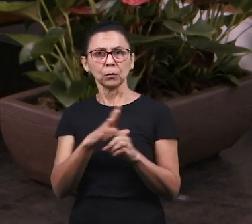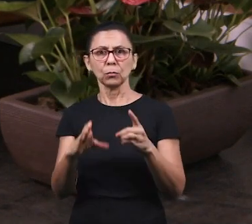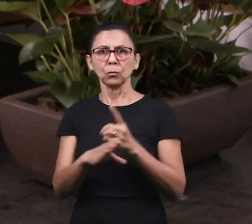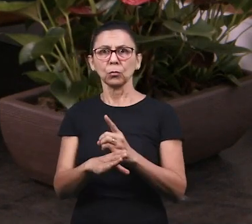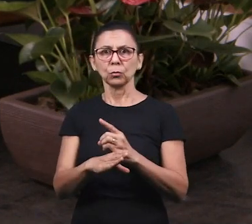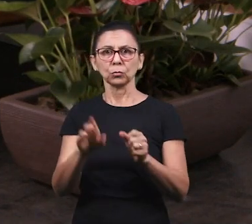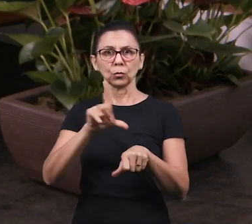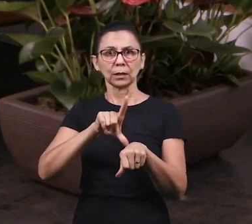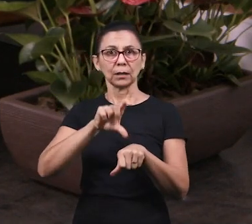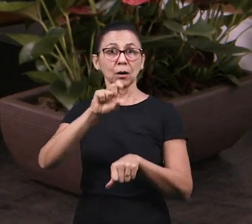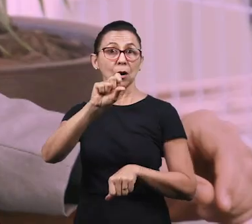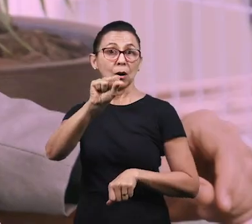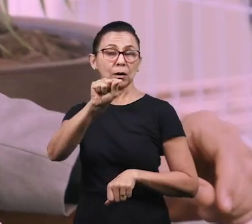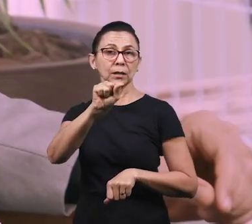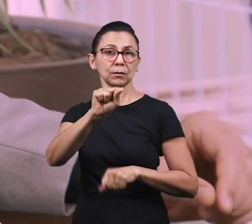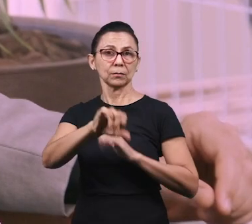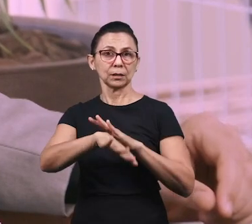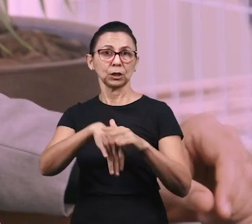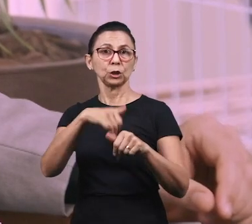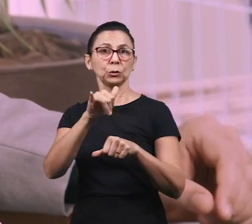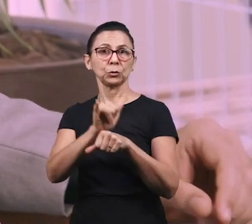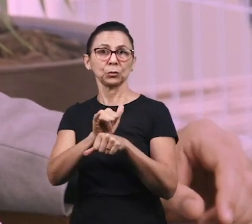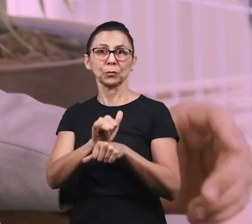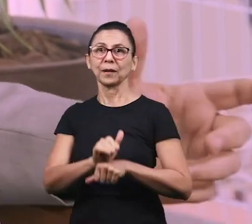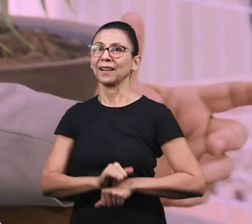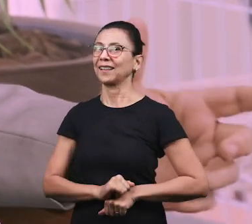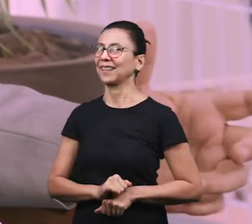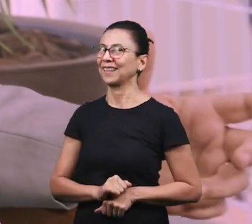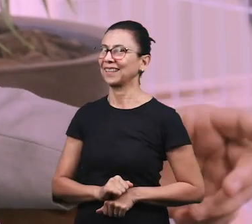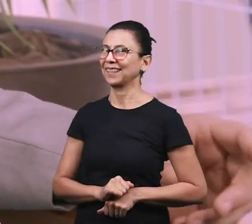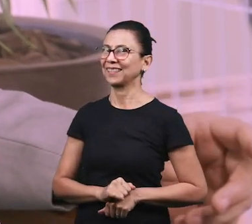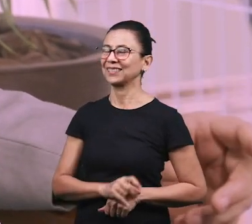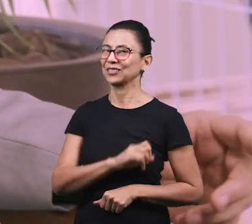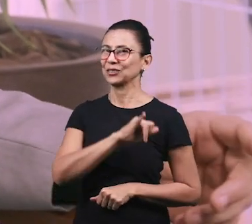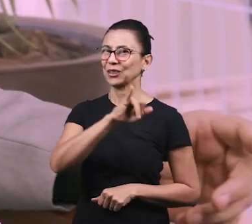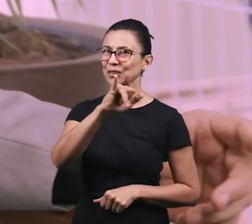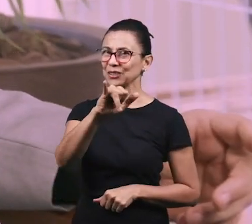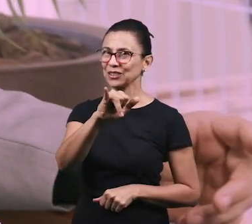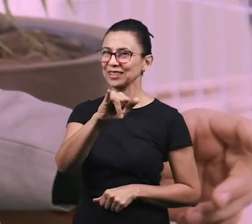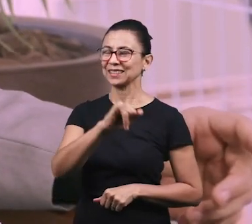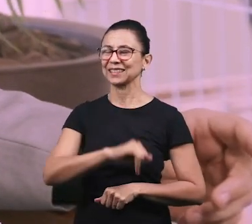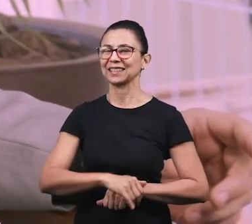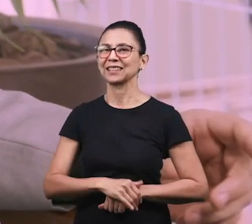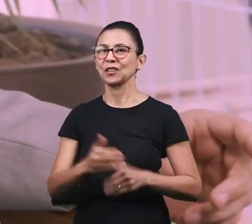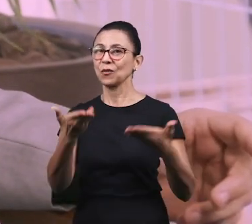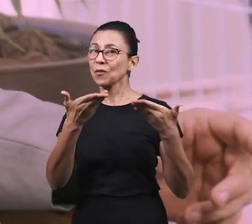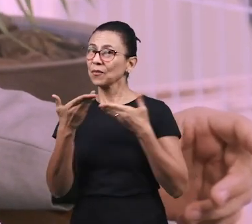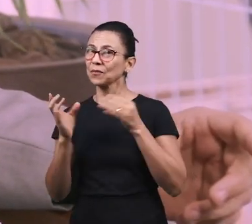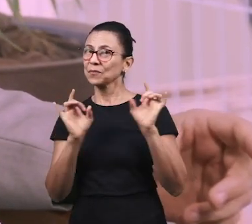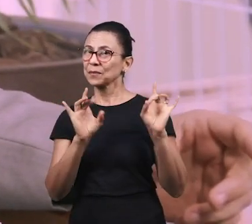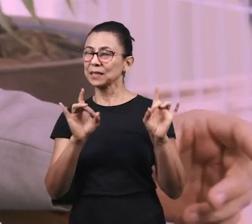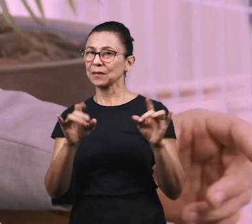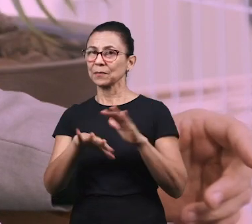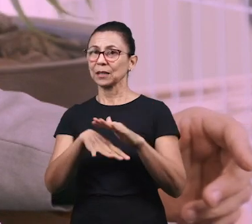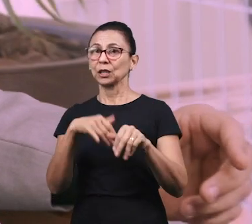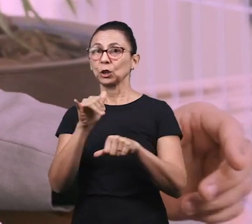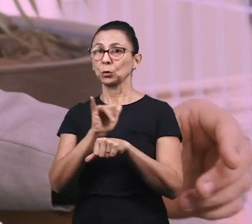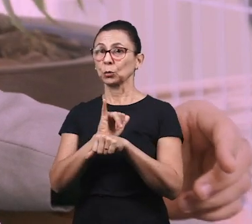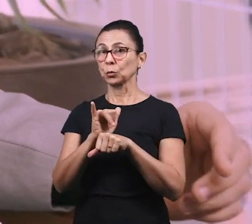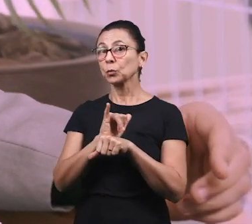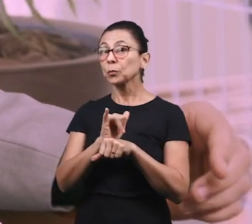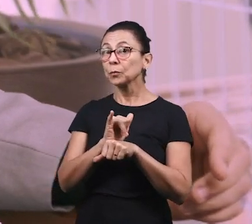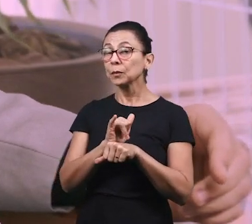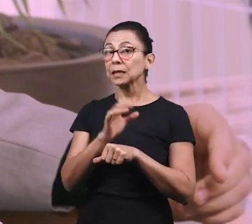laisser d'assister. Et je veux vous donner une nouvelle et au même instant vous faire une invitation spéciale. Dans notre canal YouTube,